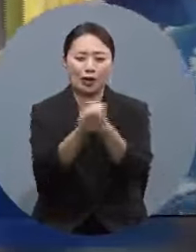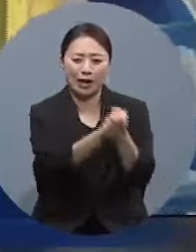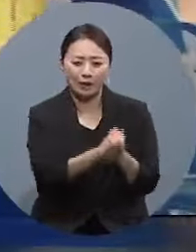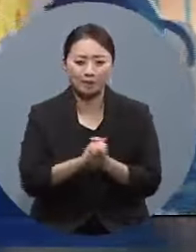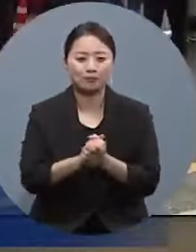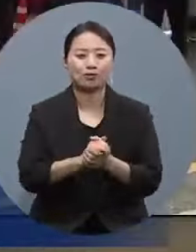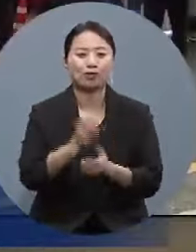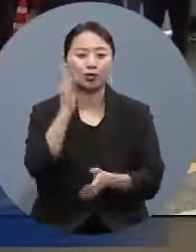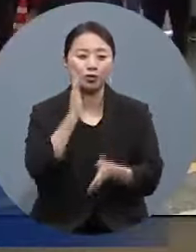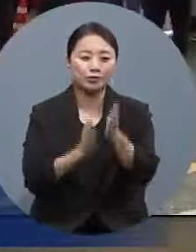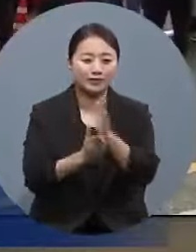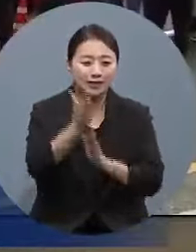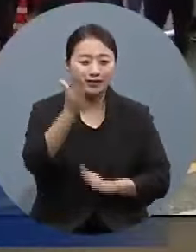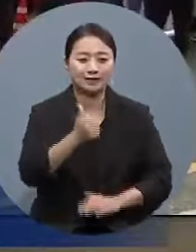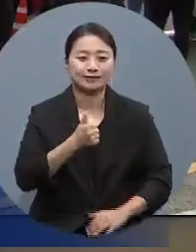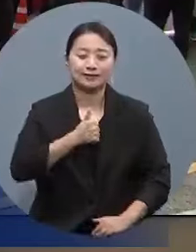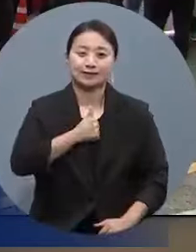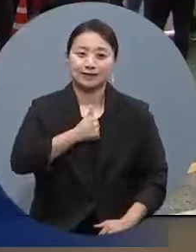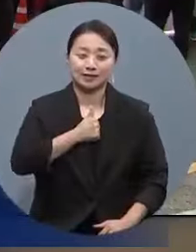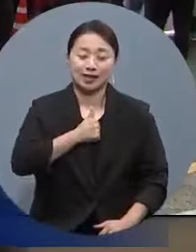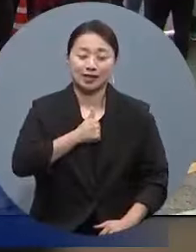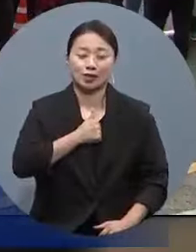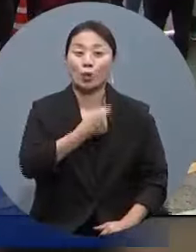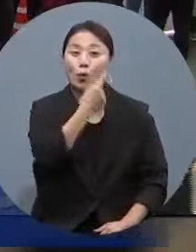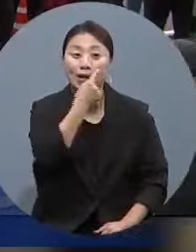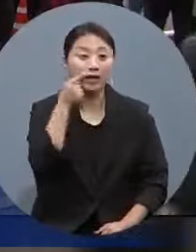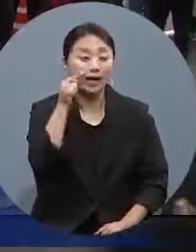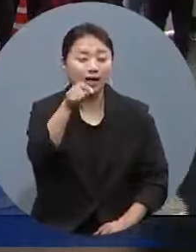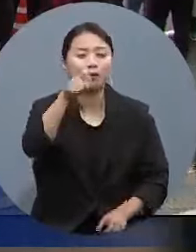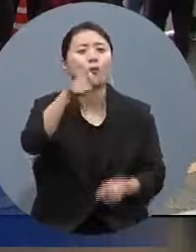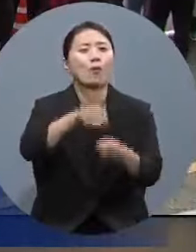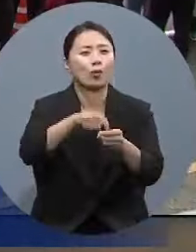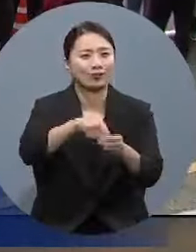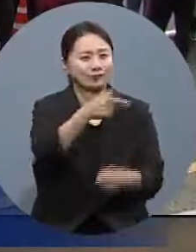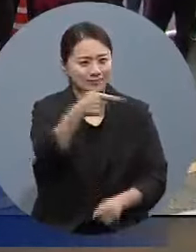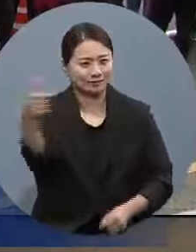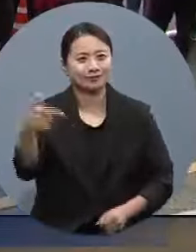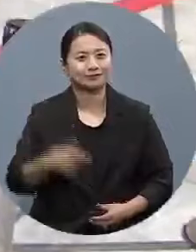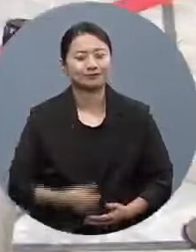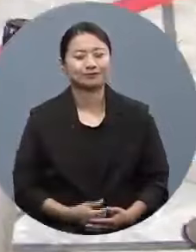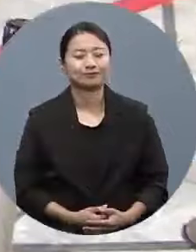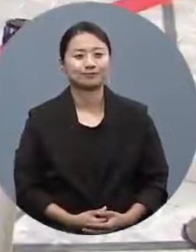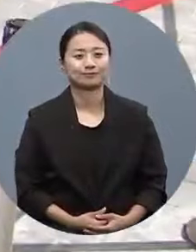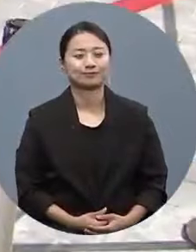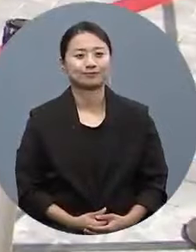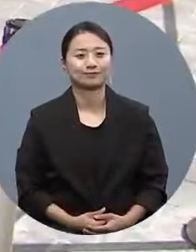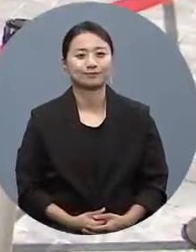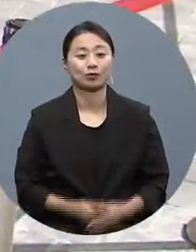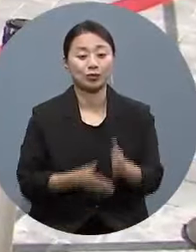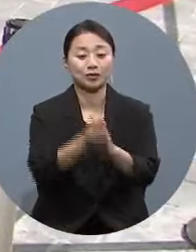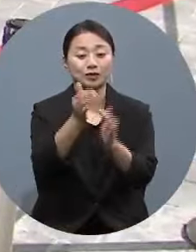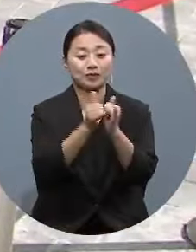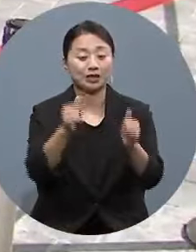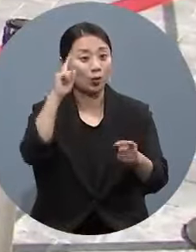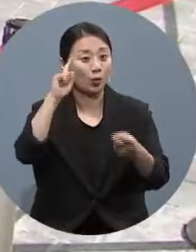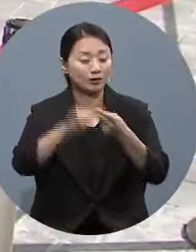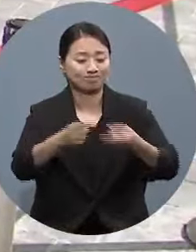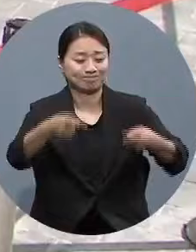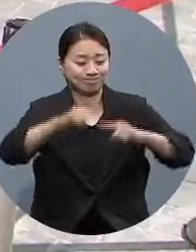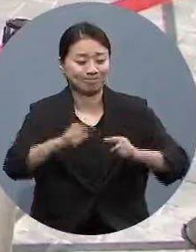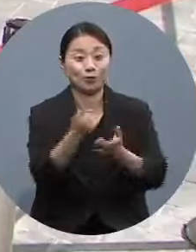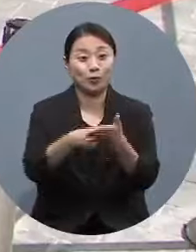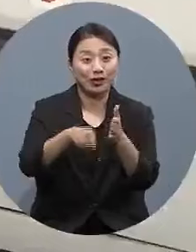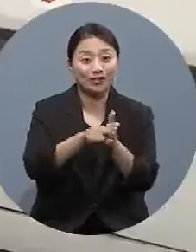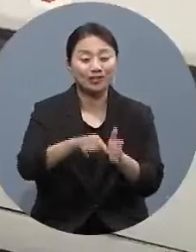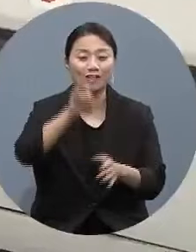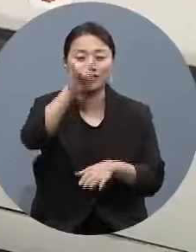그리고 우리 도시 정체성을 확립하는 데 큰 효과를 봤다. 또 시민들의 관심과 참여를 높이기